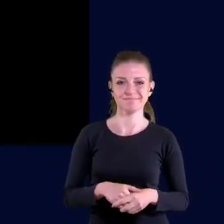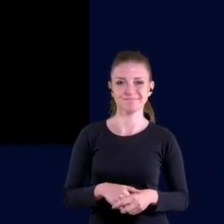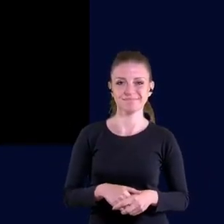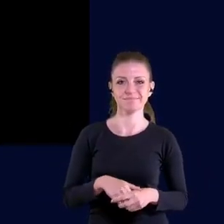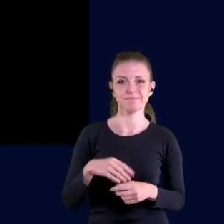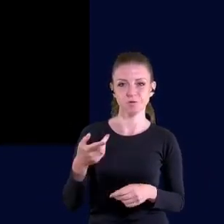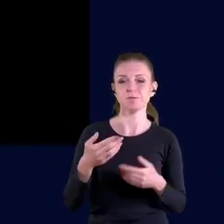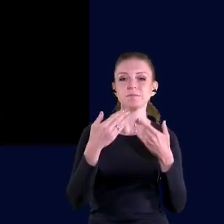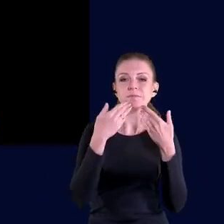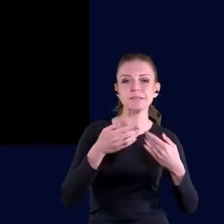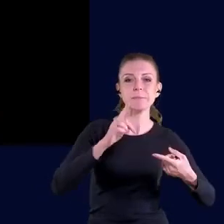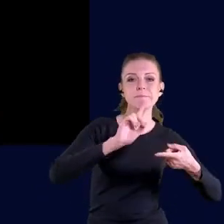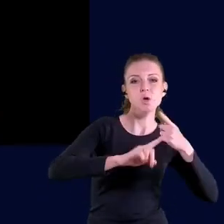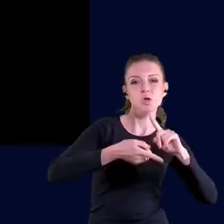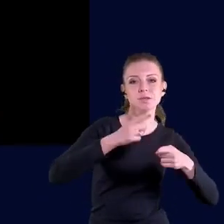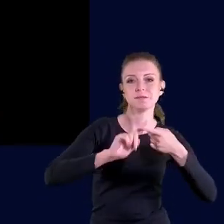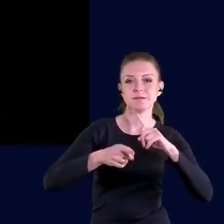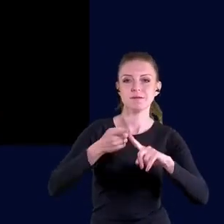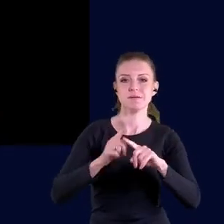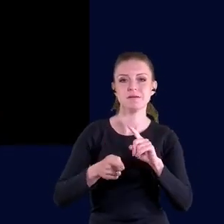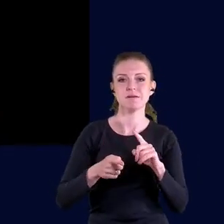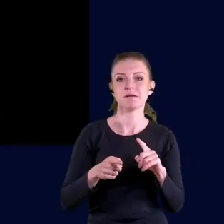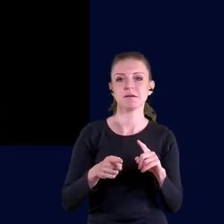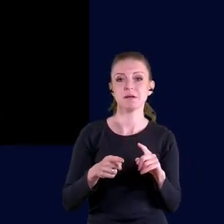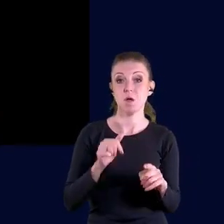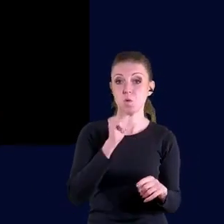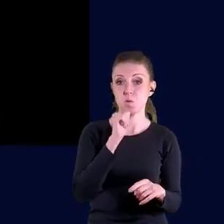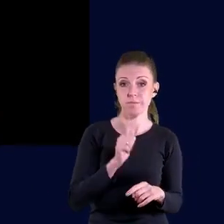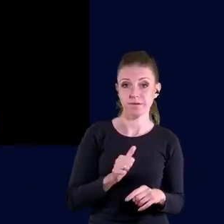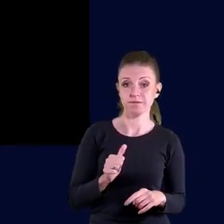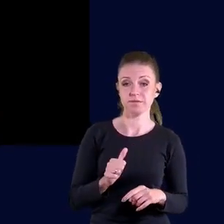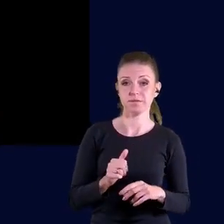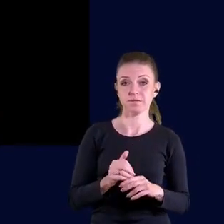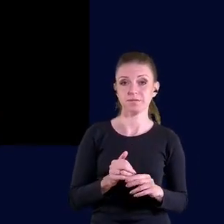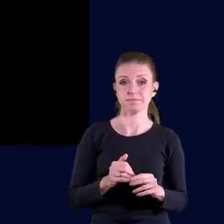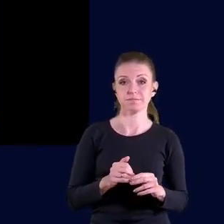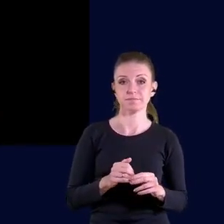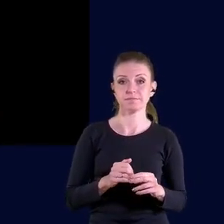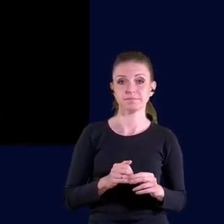polityk tych no powiedzmy na poziomie europejskim